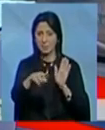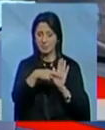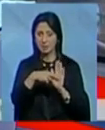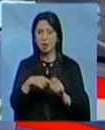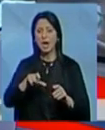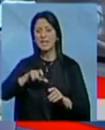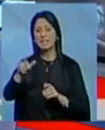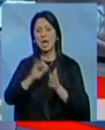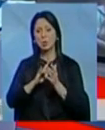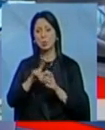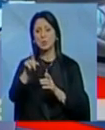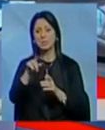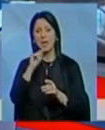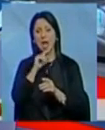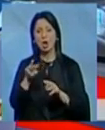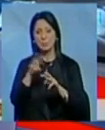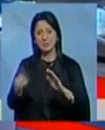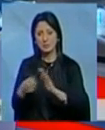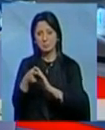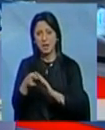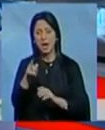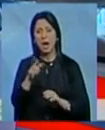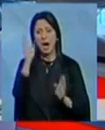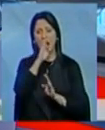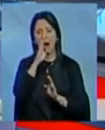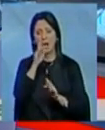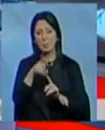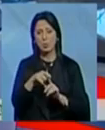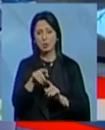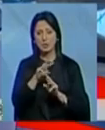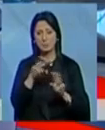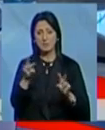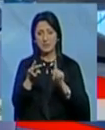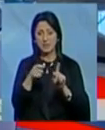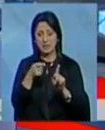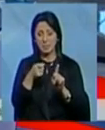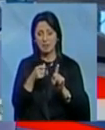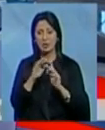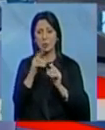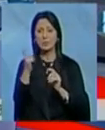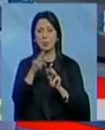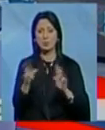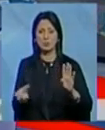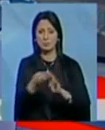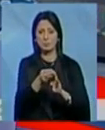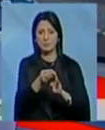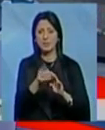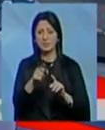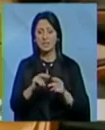სამინისტროს, საგზაო და ტურიზმის დეპარტამენტი, ეკონომიკის უწყებას, გარემოსა და ბუნებრივი რესურსების დაცვის სამმართველო კი სოფლის მეურნეობის